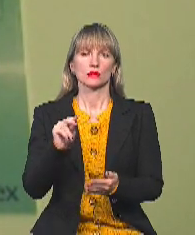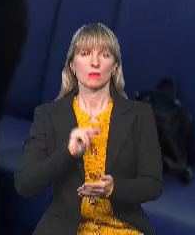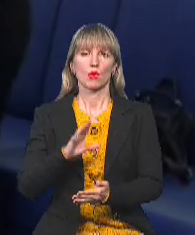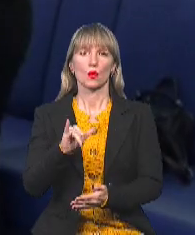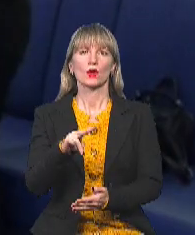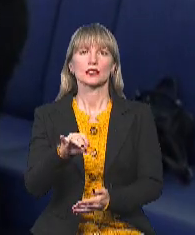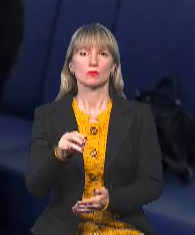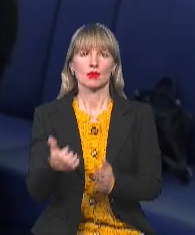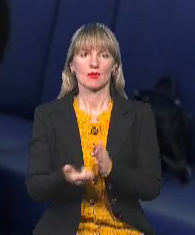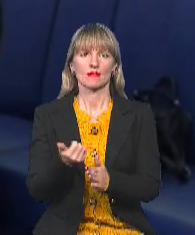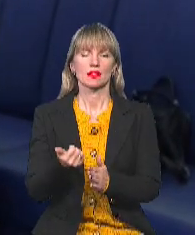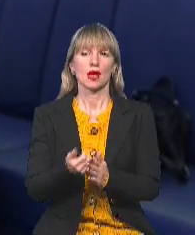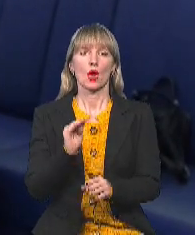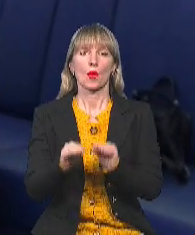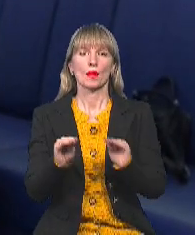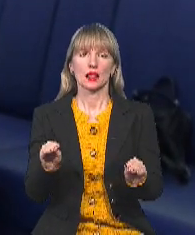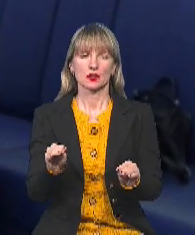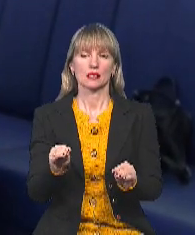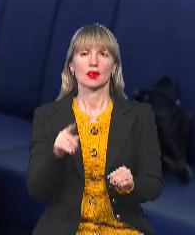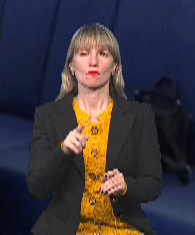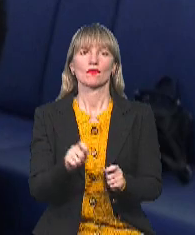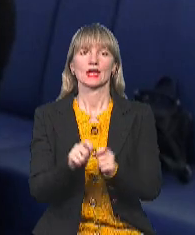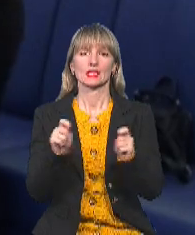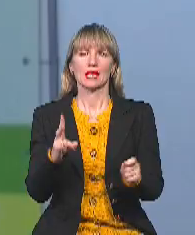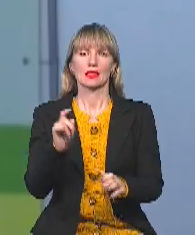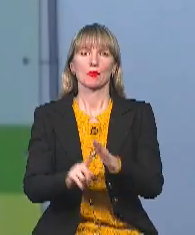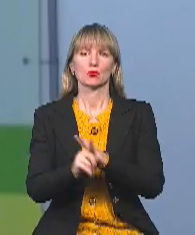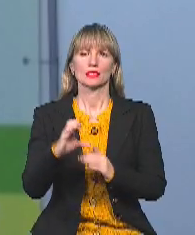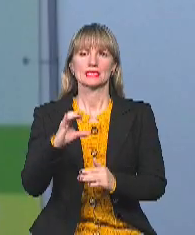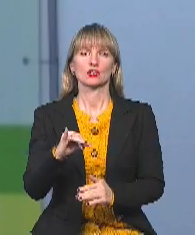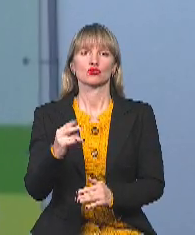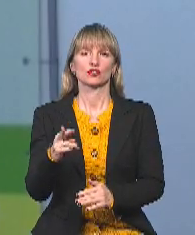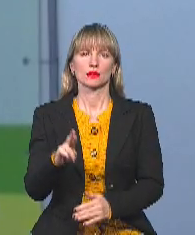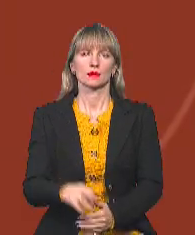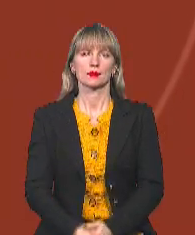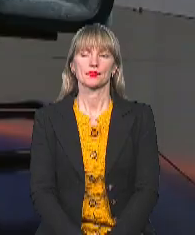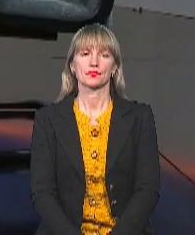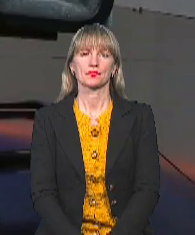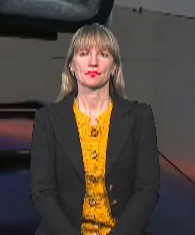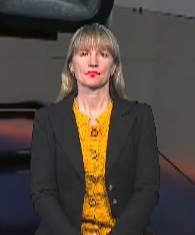проте через відсутність деякого обладнання його відкрили на початку січня.